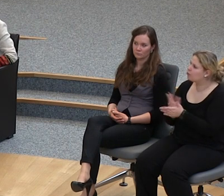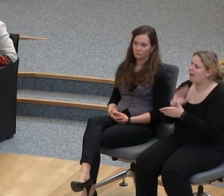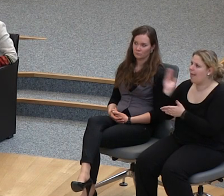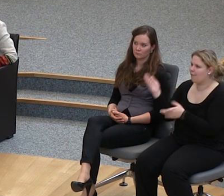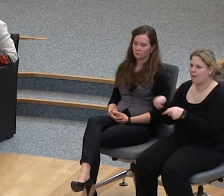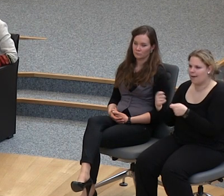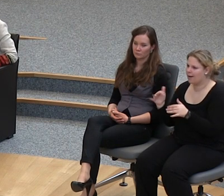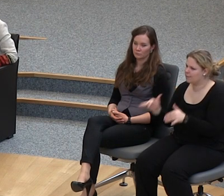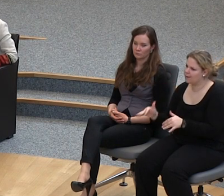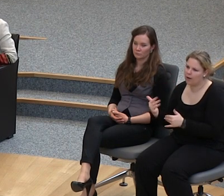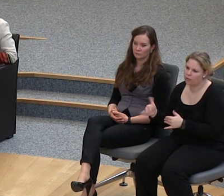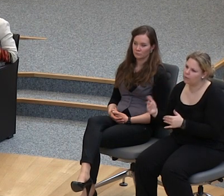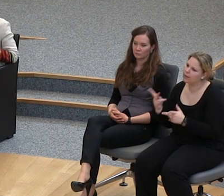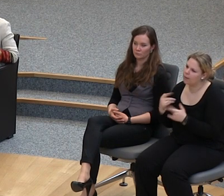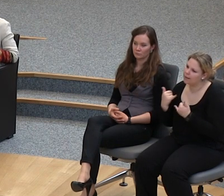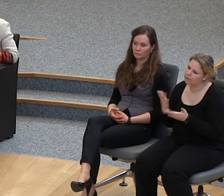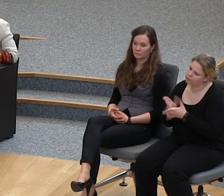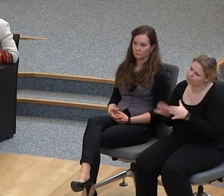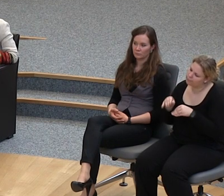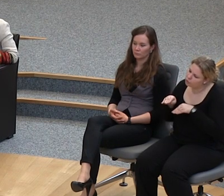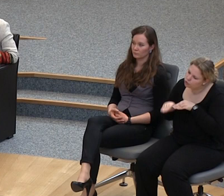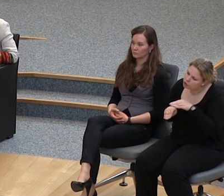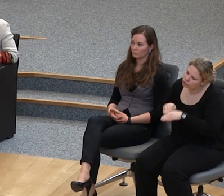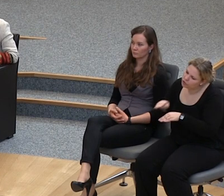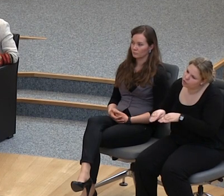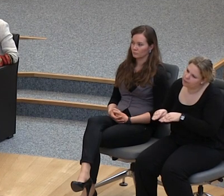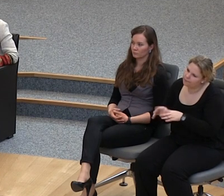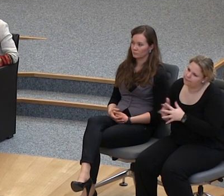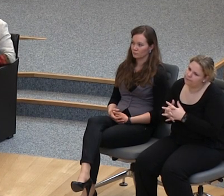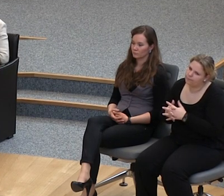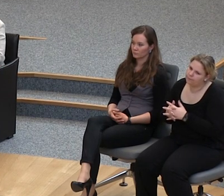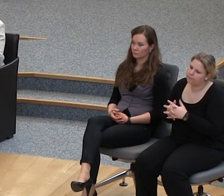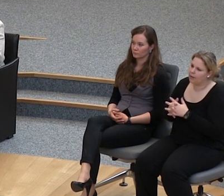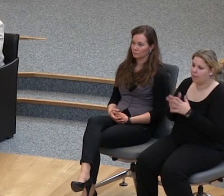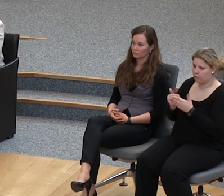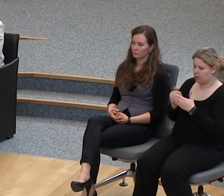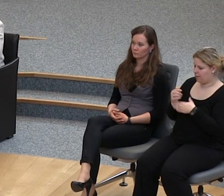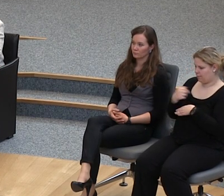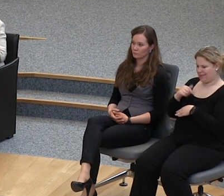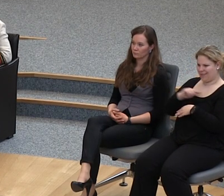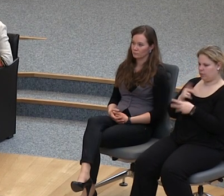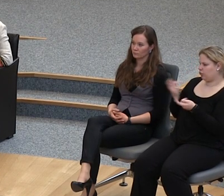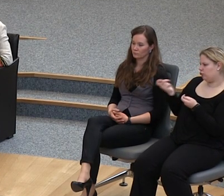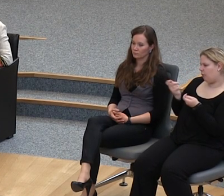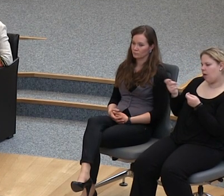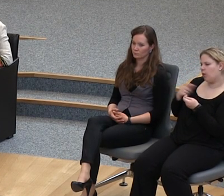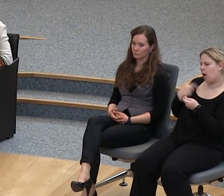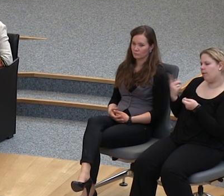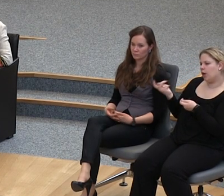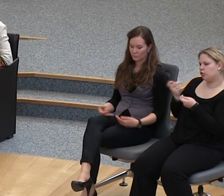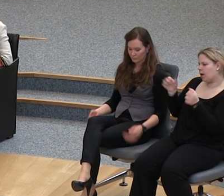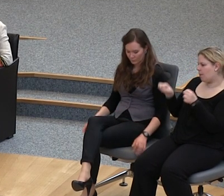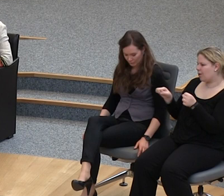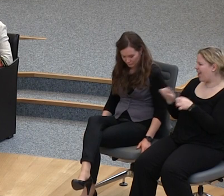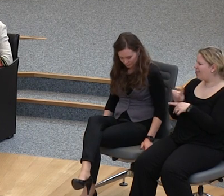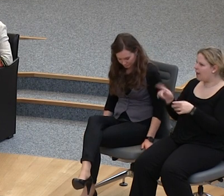Schritte überlegen, wie das gemacht wird. Wir haben auch da, wo wir eigentlich keine Steuerungsmöglichkeiten haben, zum Beispiel bei